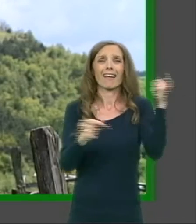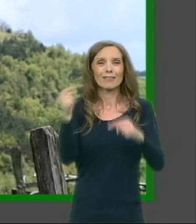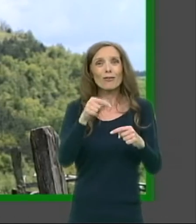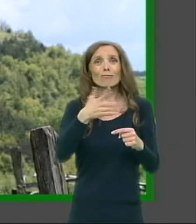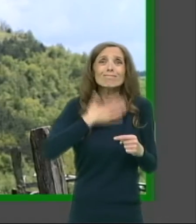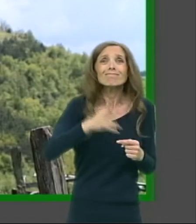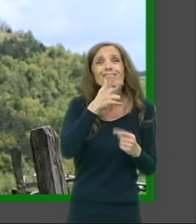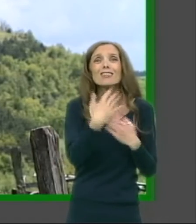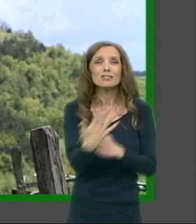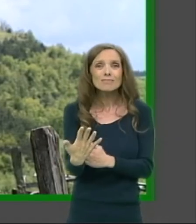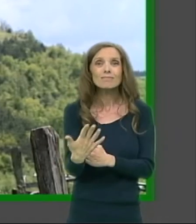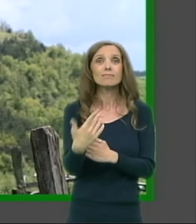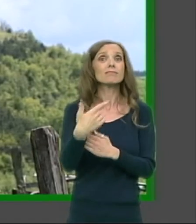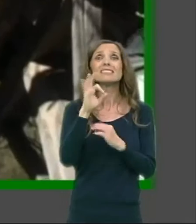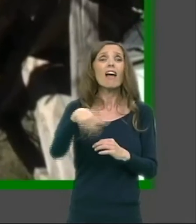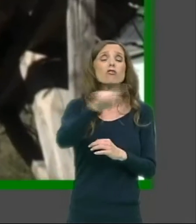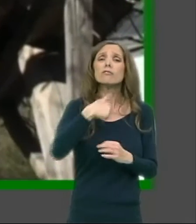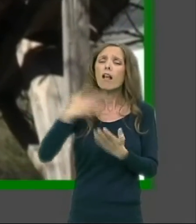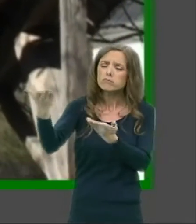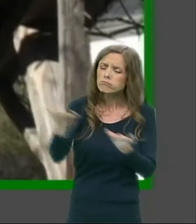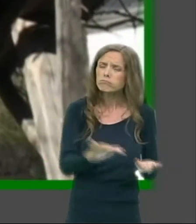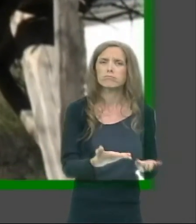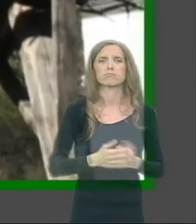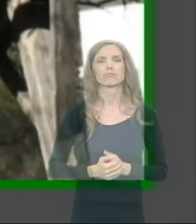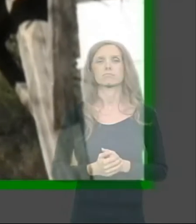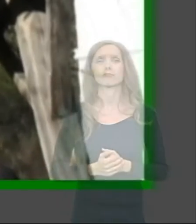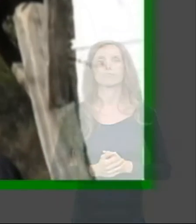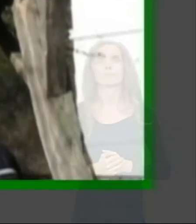bili stvarno izuzetno ugošćeni ovde.